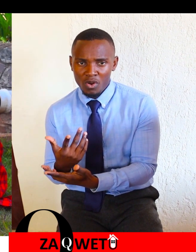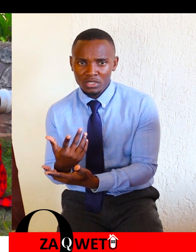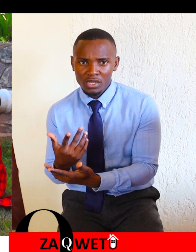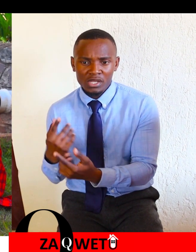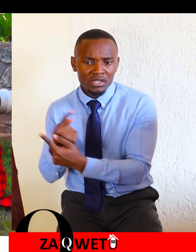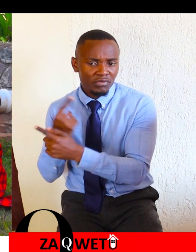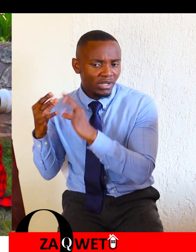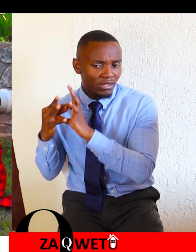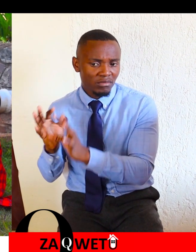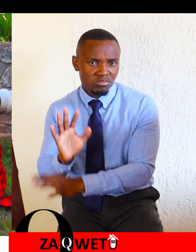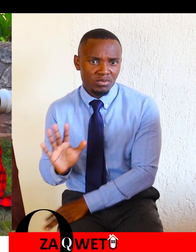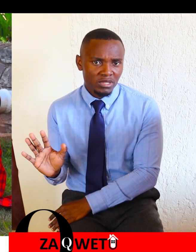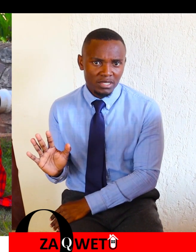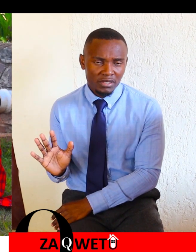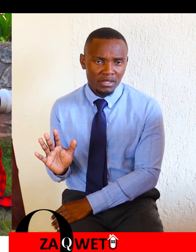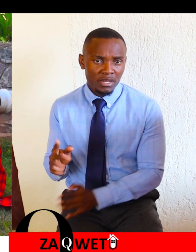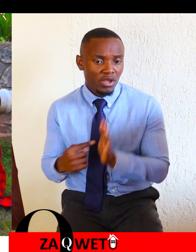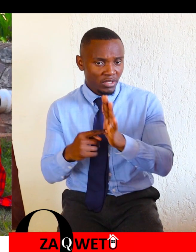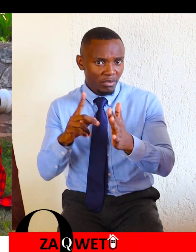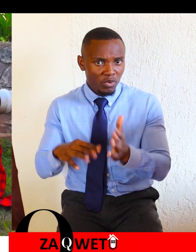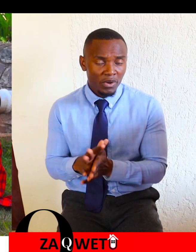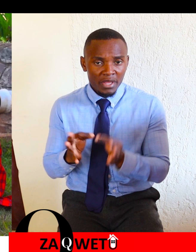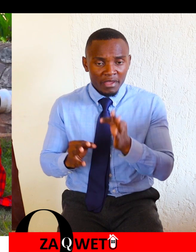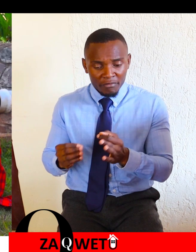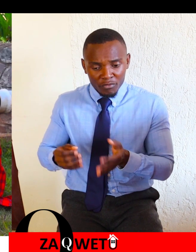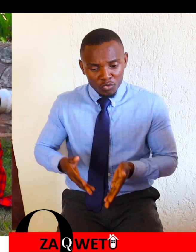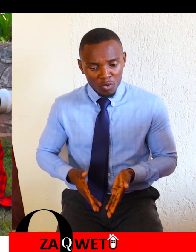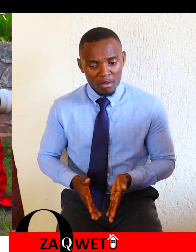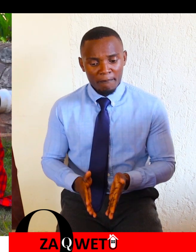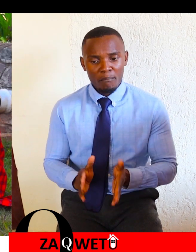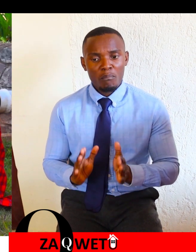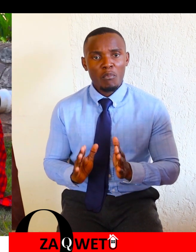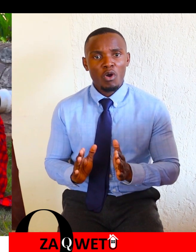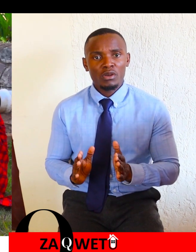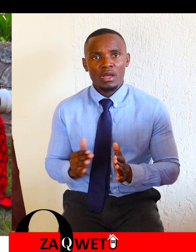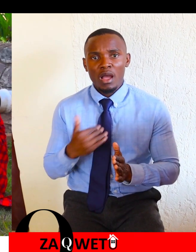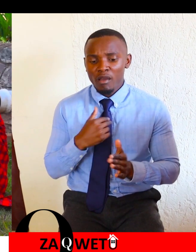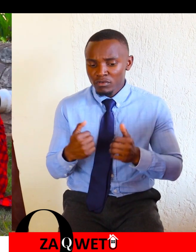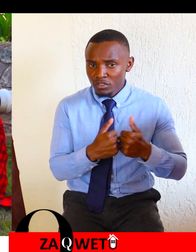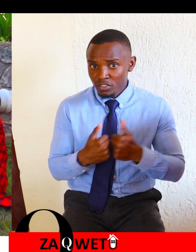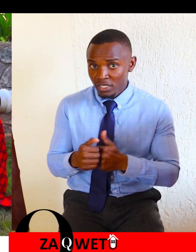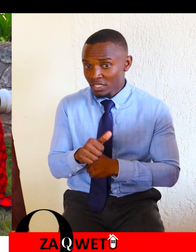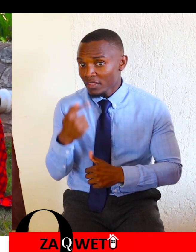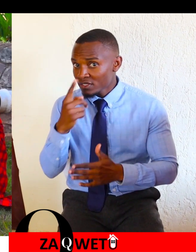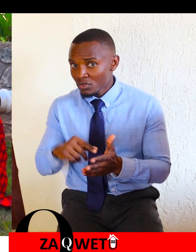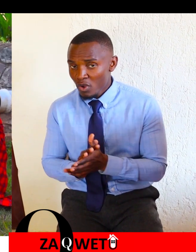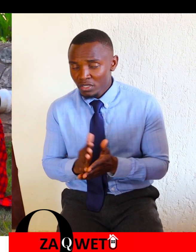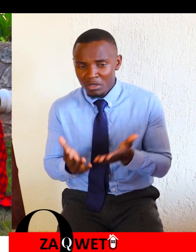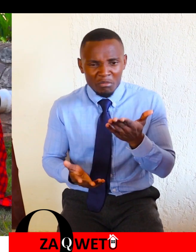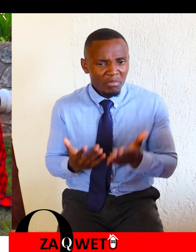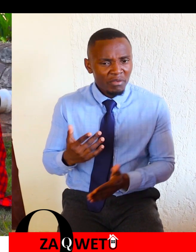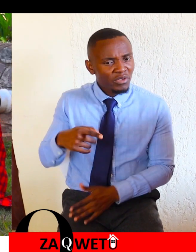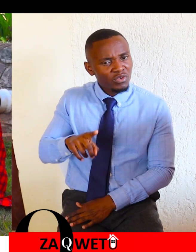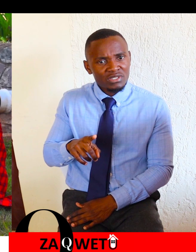yao. Misingi. Unaona? Yaani kuna vile kwa mfano kama umezaliwa na upungufu fulani, kuna